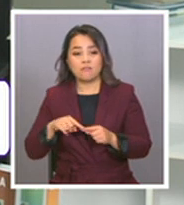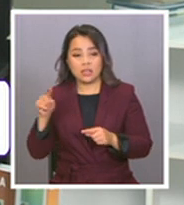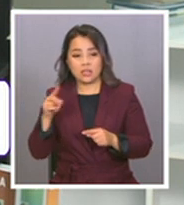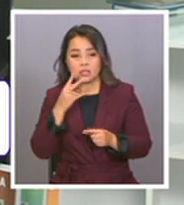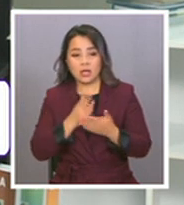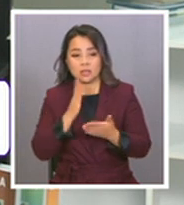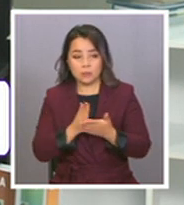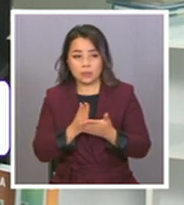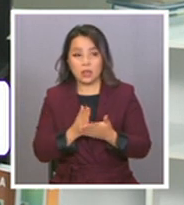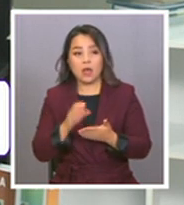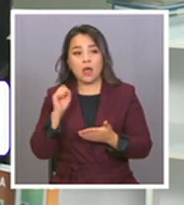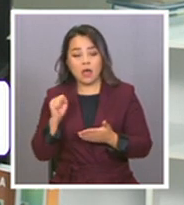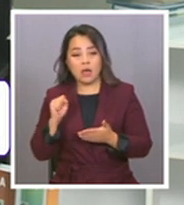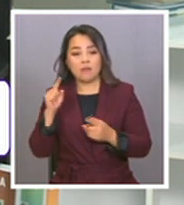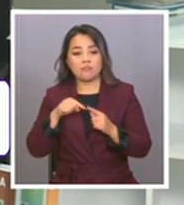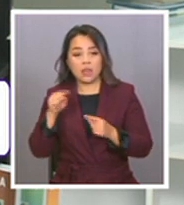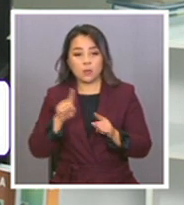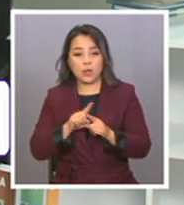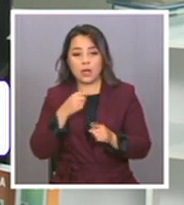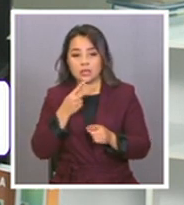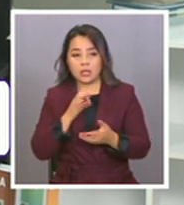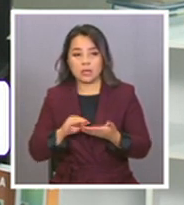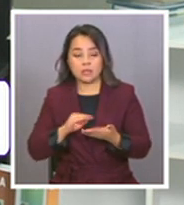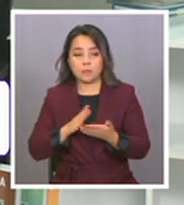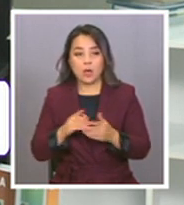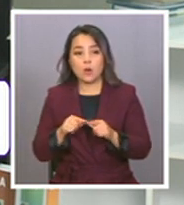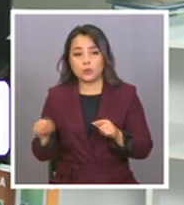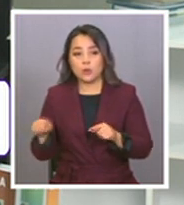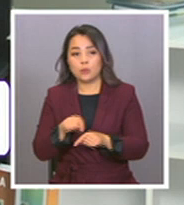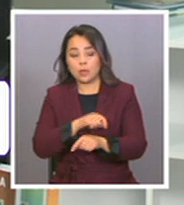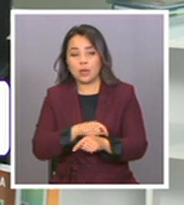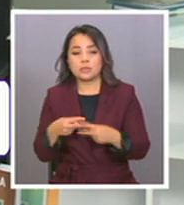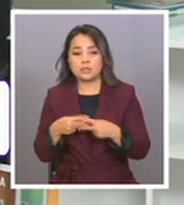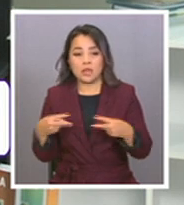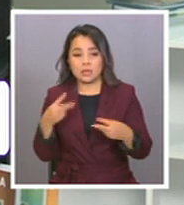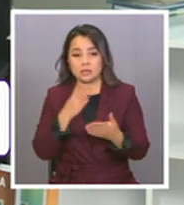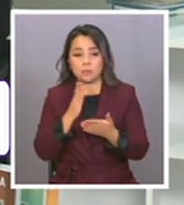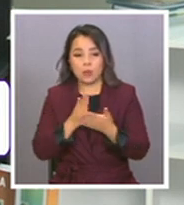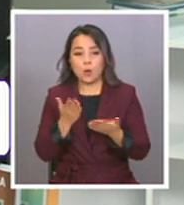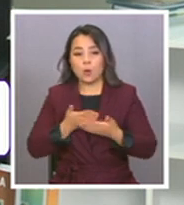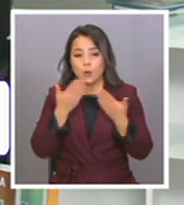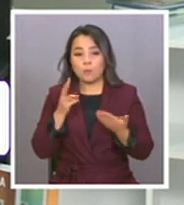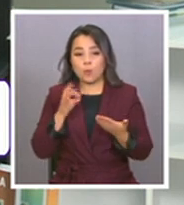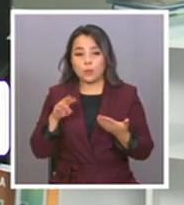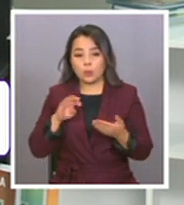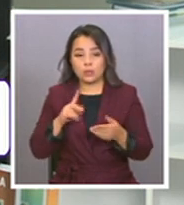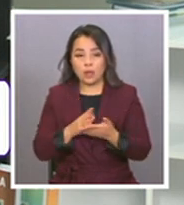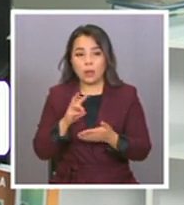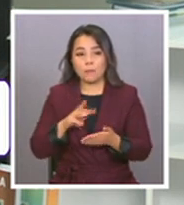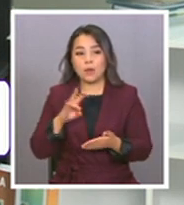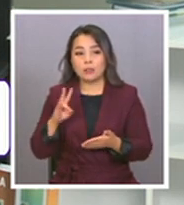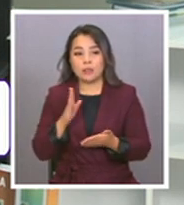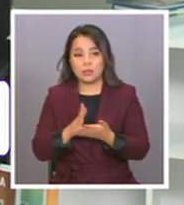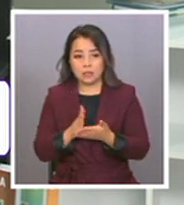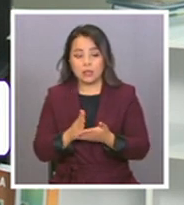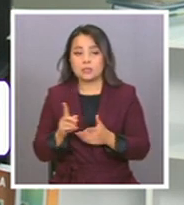немесе оны A векторы деп те айтамыз. Оның ұзындықтары бір-біріне тең. Оның оқылуы модуль ішінде MN векторы,